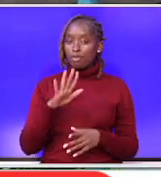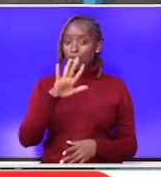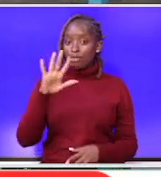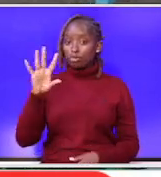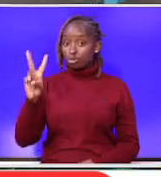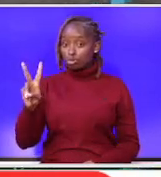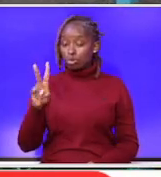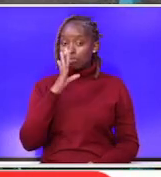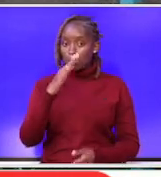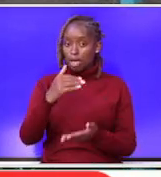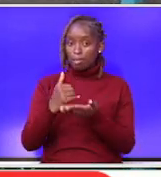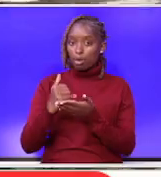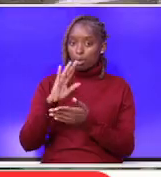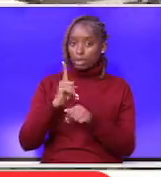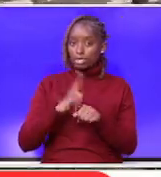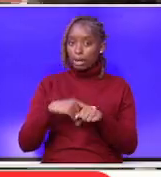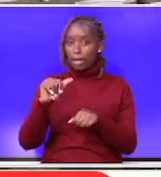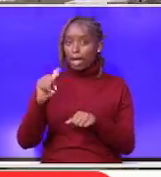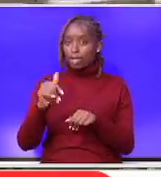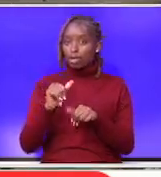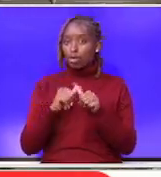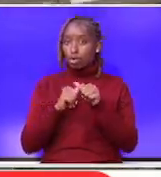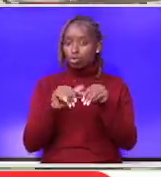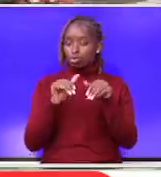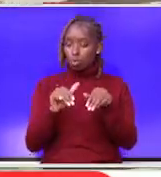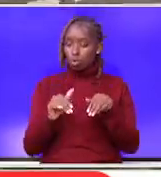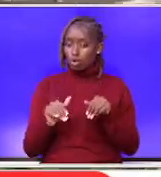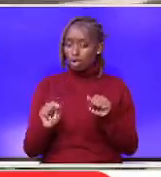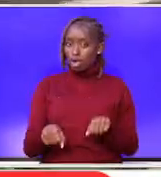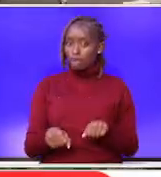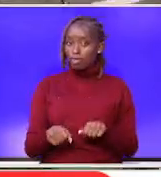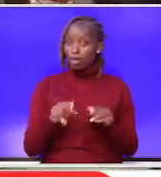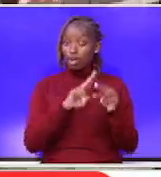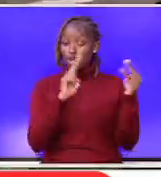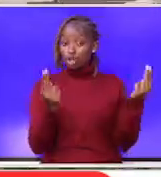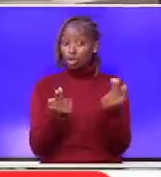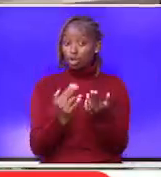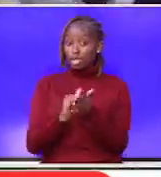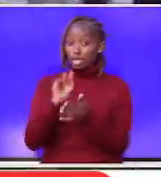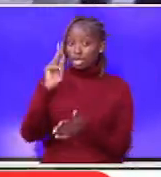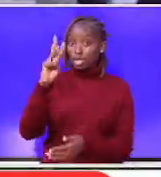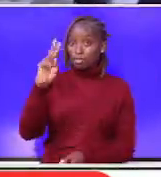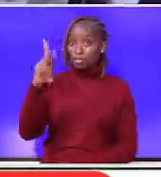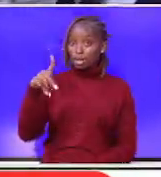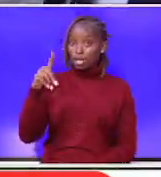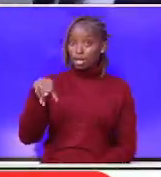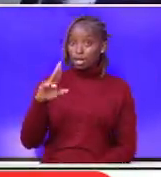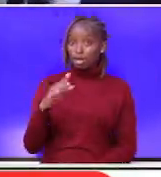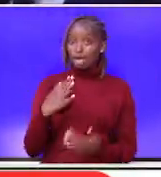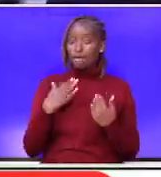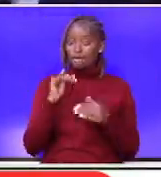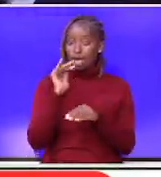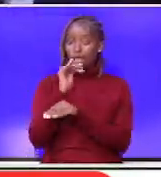wengine wakiendelea kusubiri. Muungano wa KMPDU ulikuwa umeomba mshahara wa kila mwezi wa shilingi